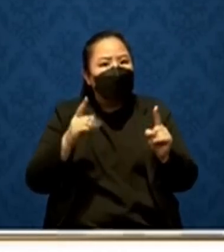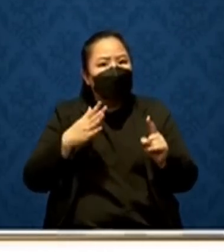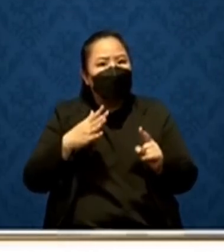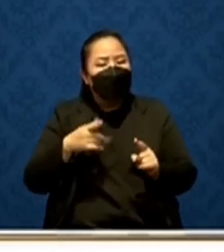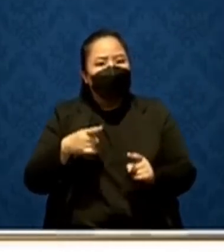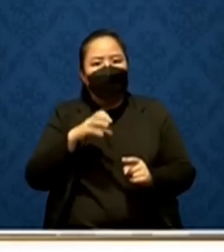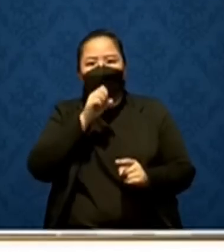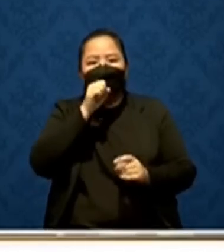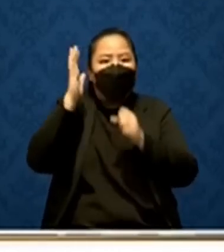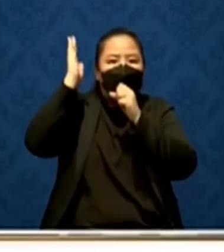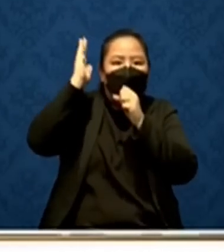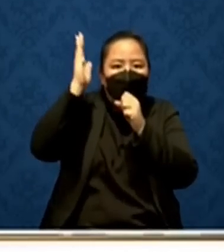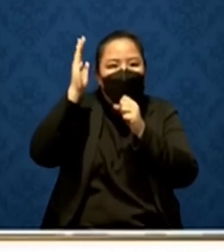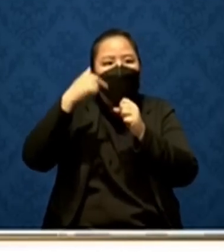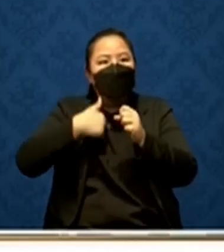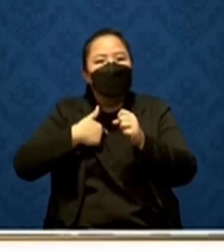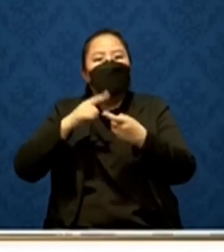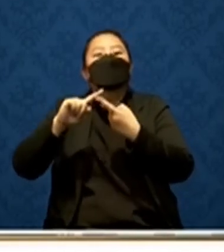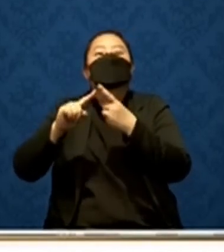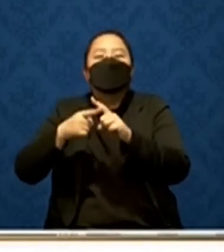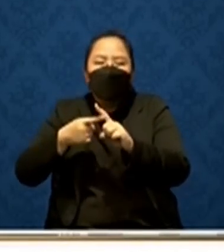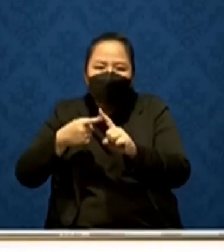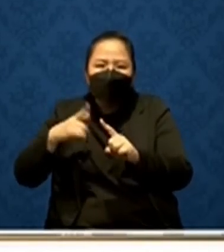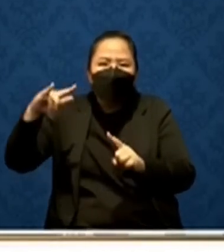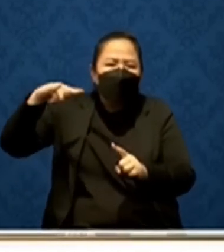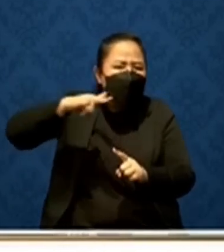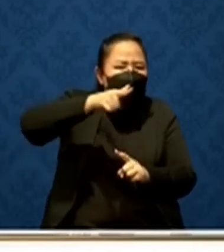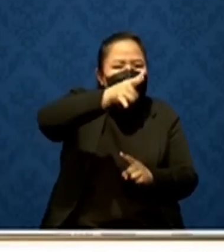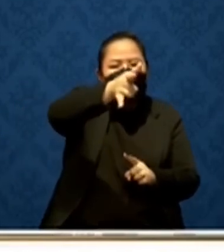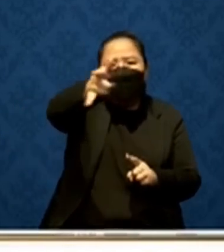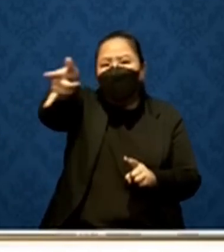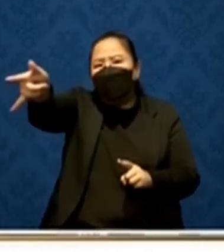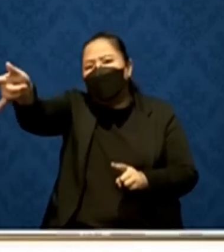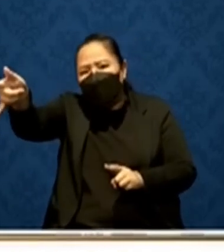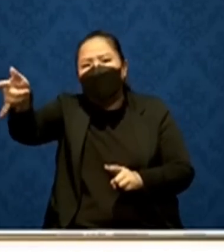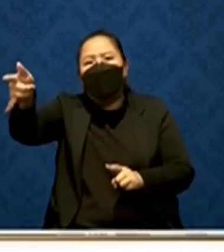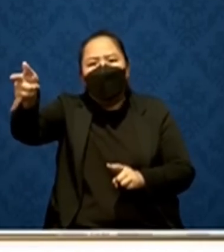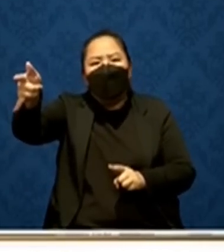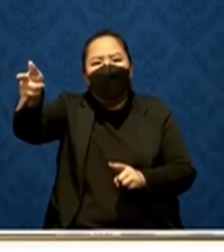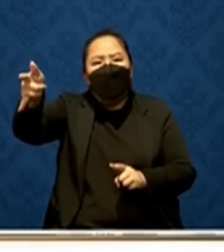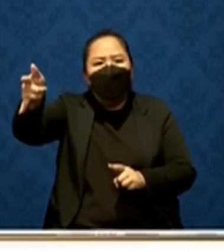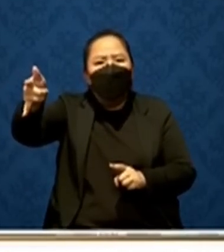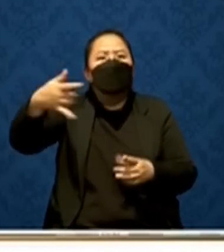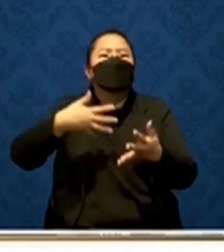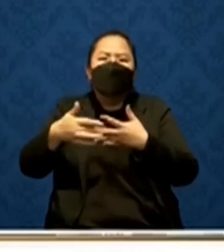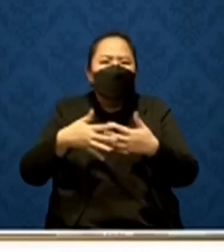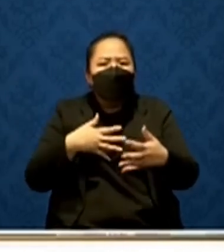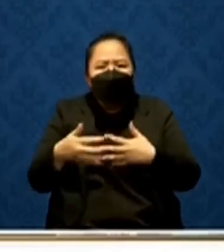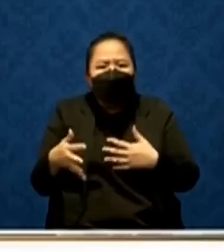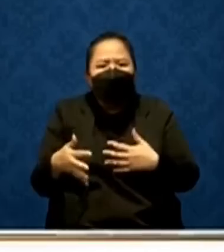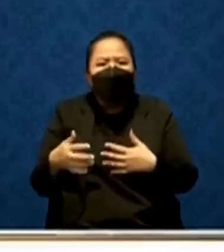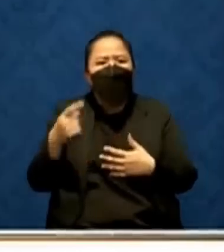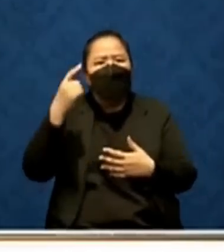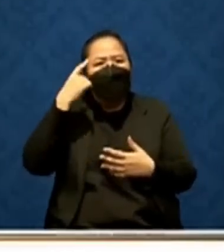ครองบอกว่ามีเพื่อนบ้านเขาเลี้ยวกว้างไปหน่อยและหน่วยงานที่เกี่ยวข้องก็บอกว่าเดิน